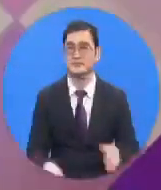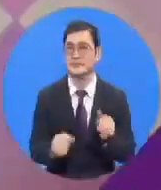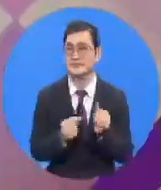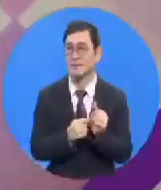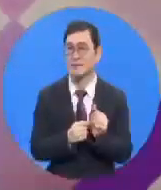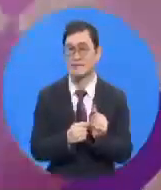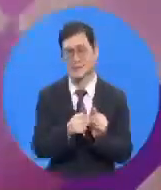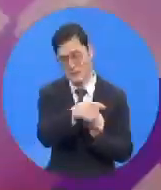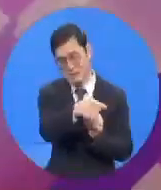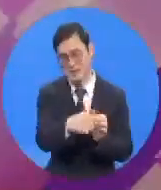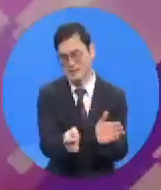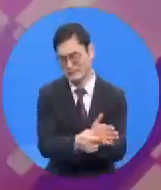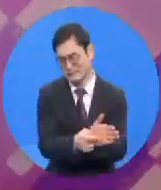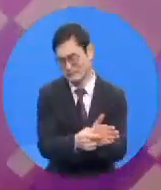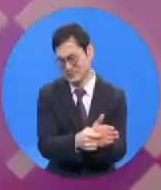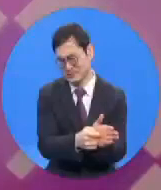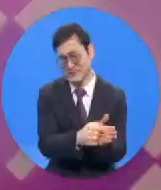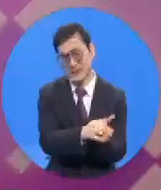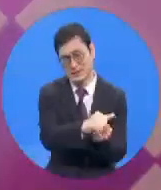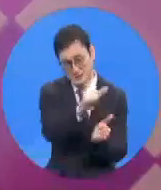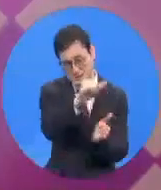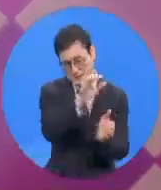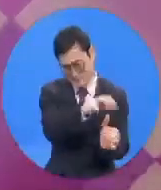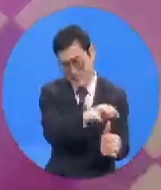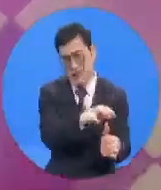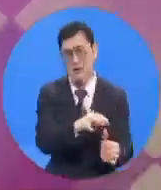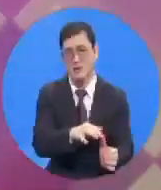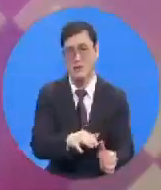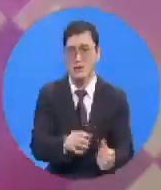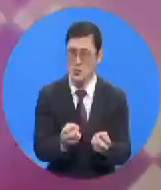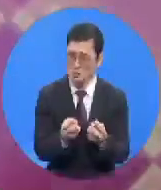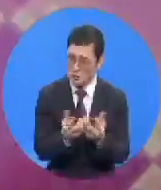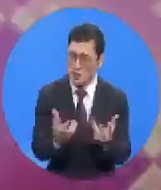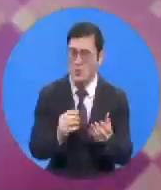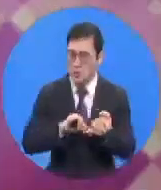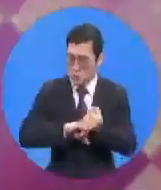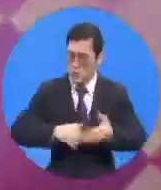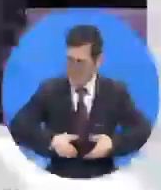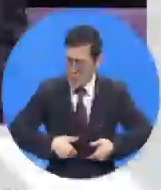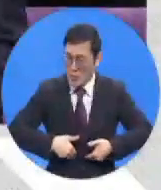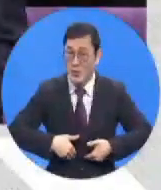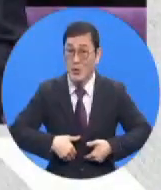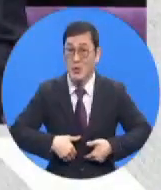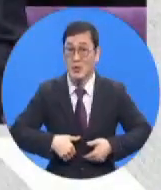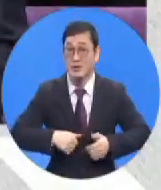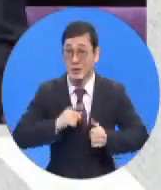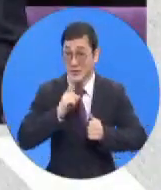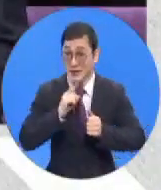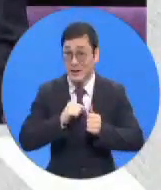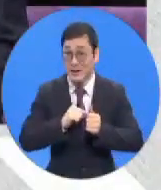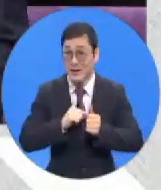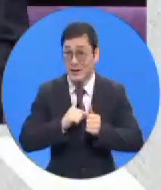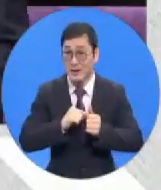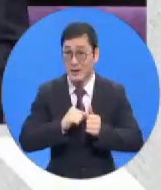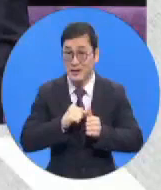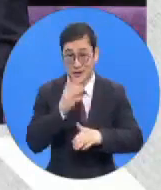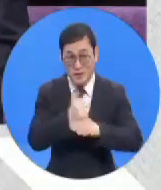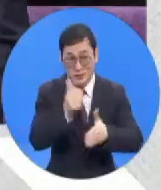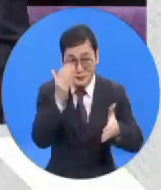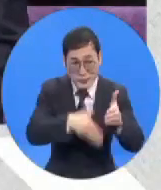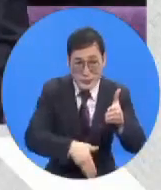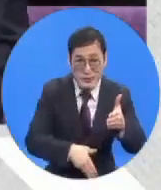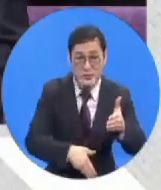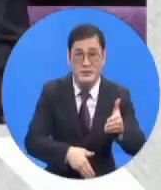굉장히 긴급하게 김학의 전 차관에 대한 출국금지가 필요했다. 이렇게 주장했었었죠. 그런데 불구하고 그것이 제대로 안 이루어진 게